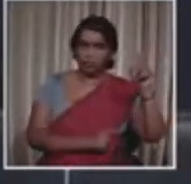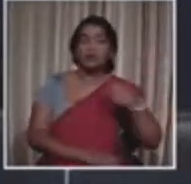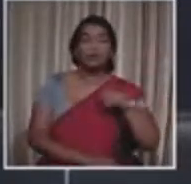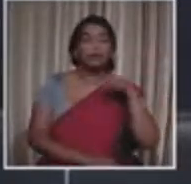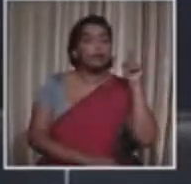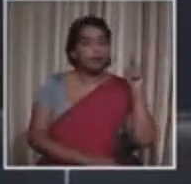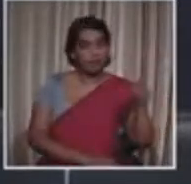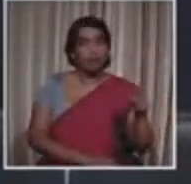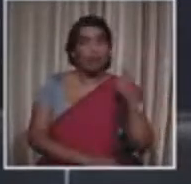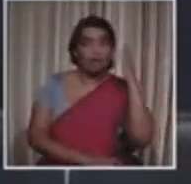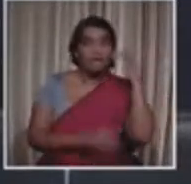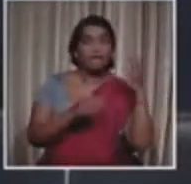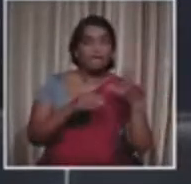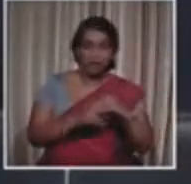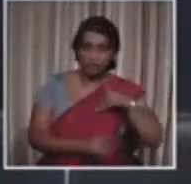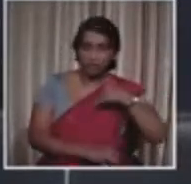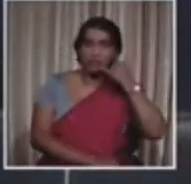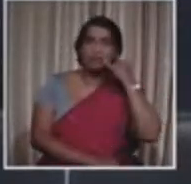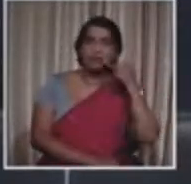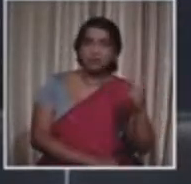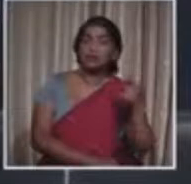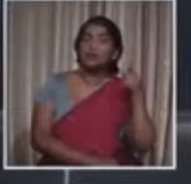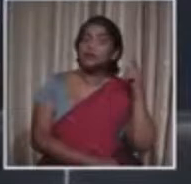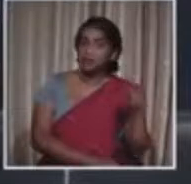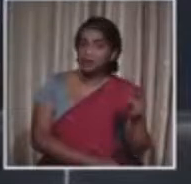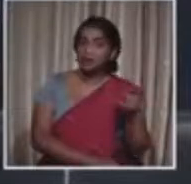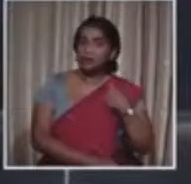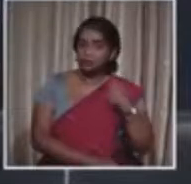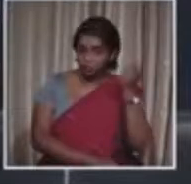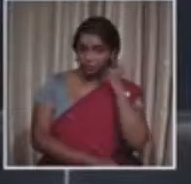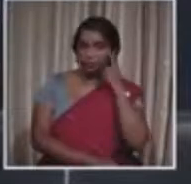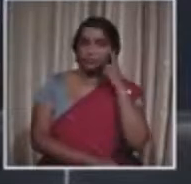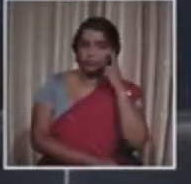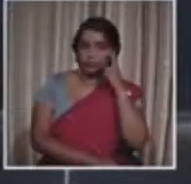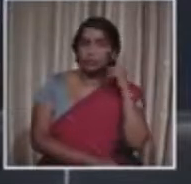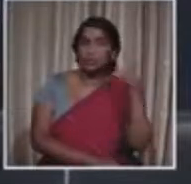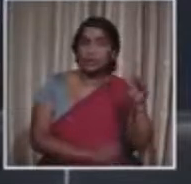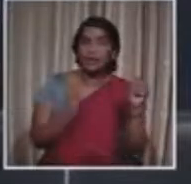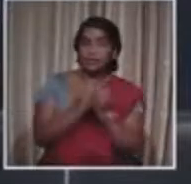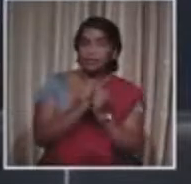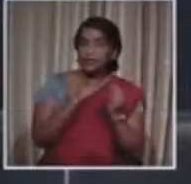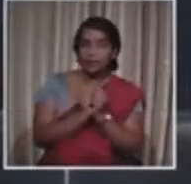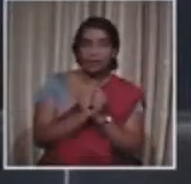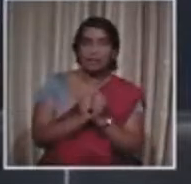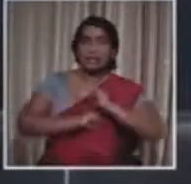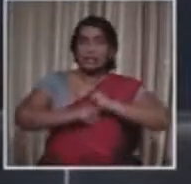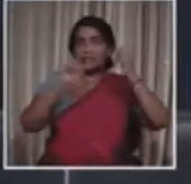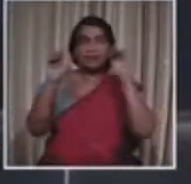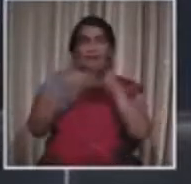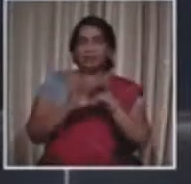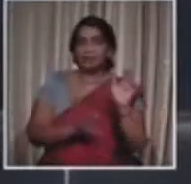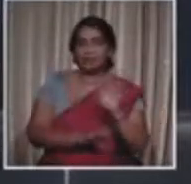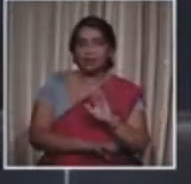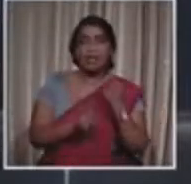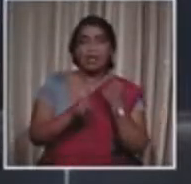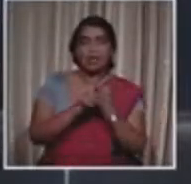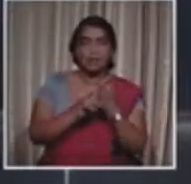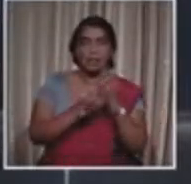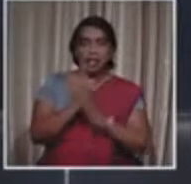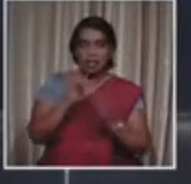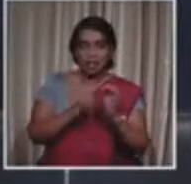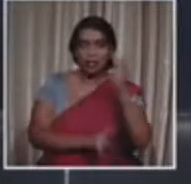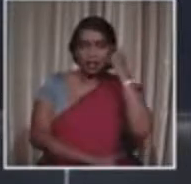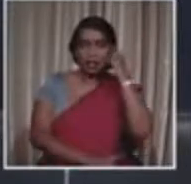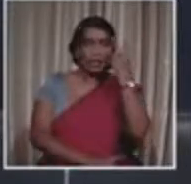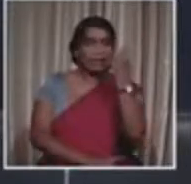etumage bhariyawatath katha kara. Etuma mama dannawa mewa weda katutu wala edenne ne man hitanne Kabir Hashim mem tuma